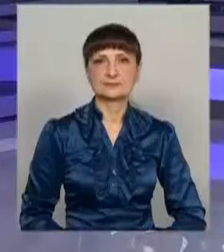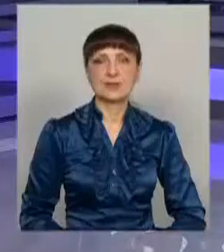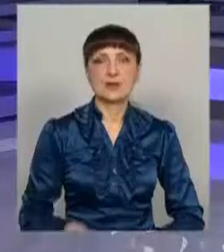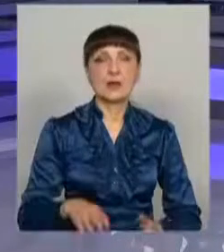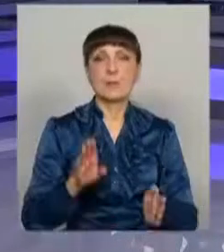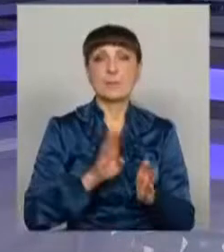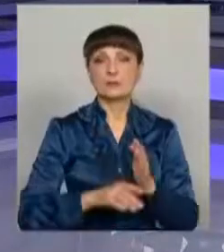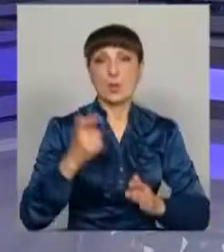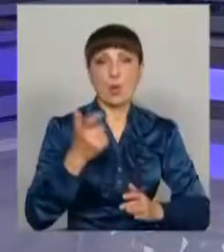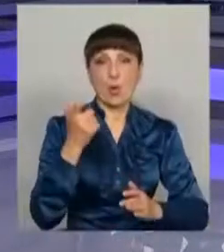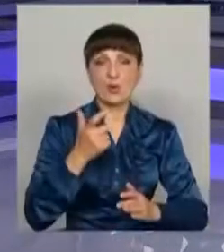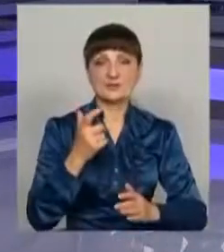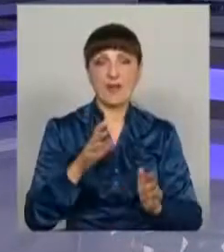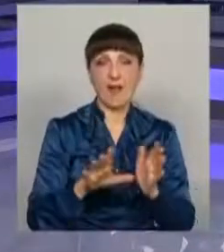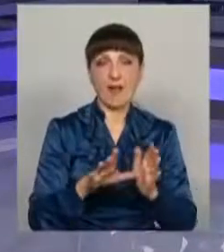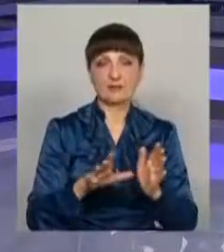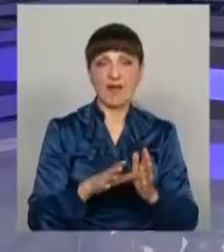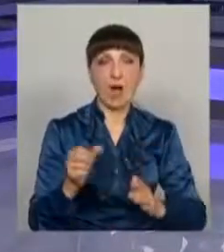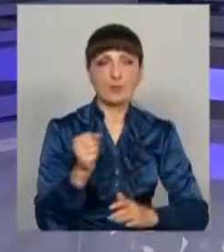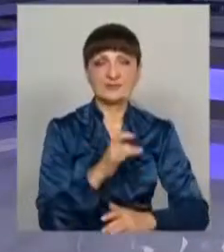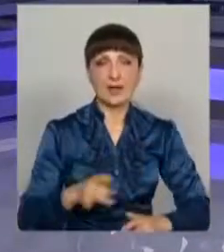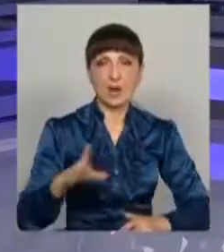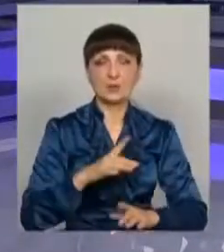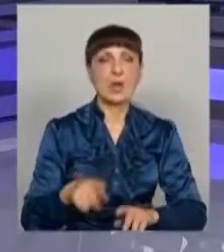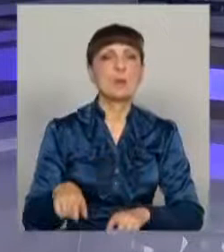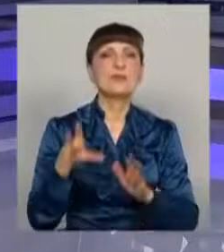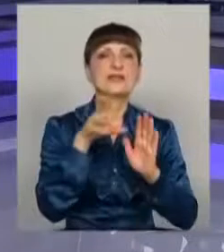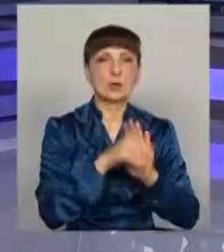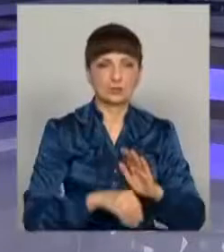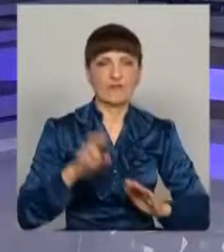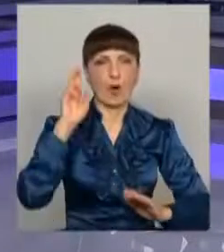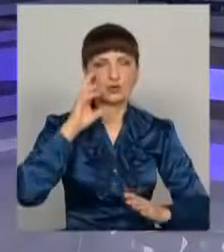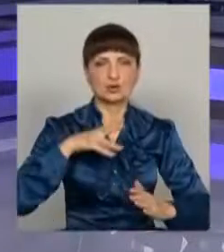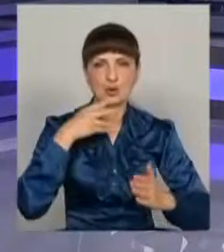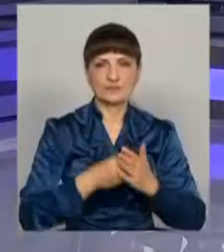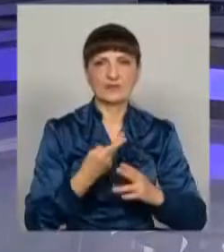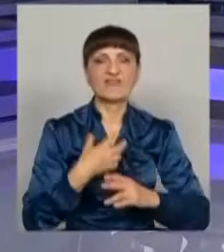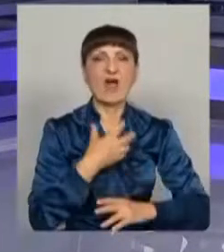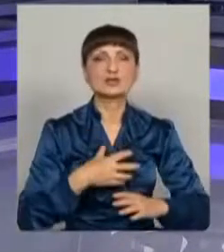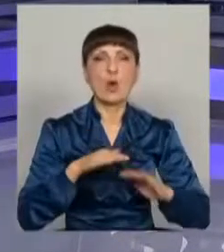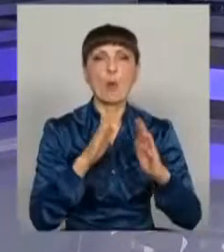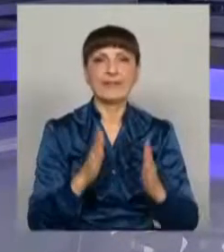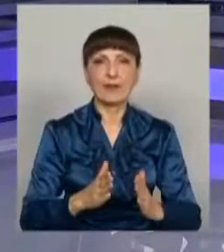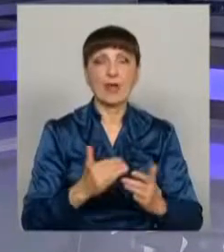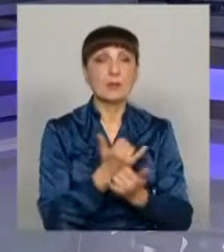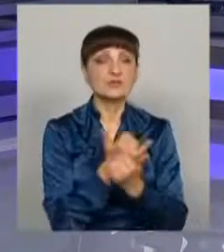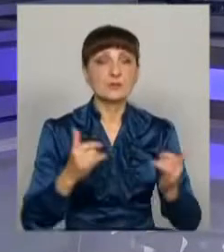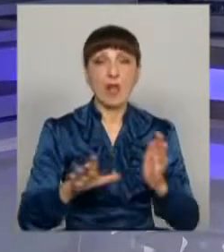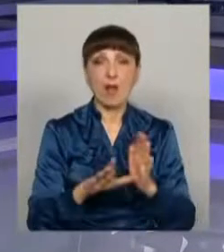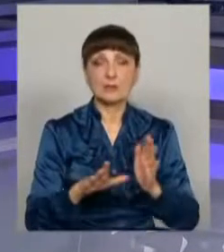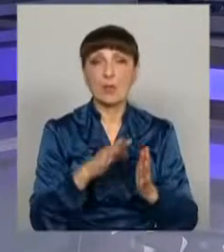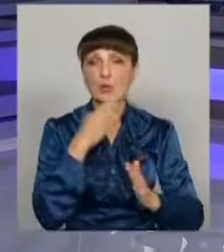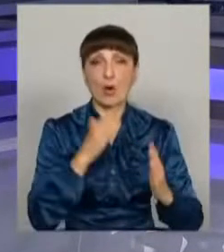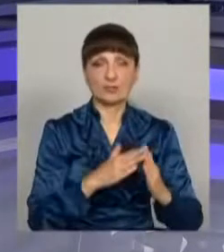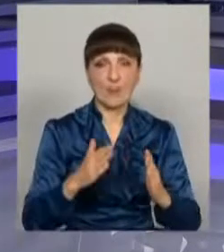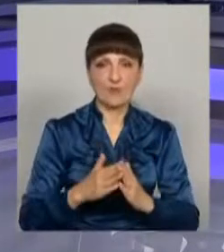Бесхозную трансформаторную подстанцию в Ауэзовском районе Алматы передадут в госсобственность. Этот важный объект обеспечивает электроэнергией десятки жилых